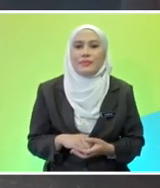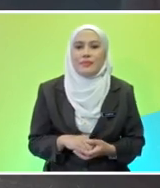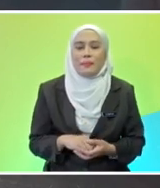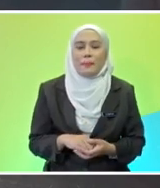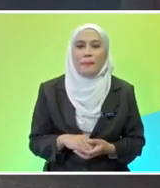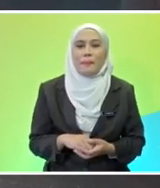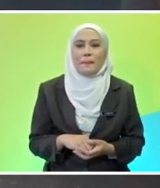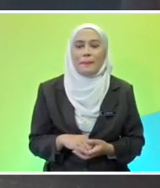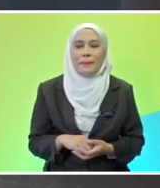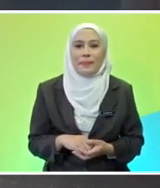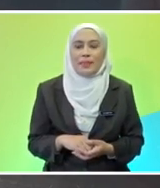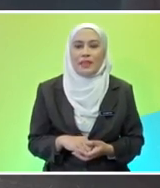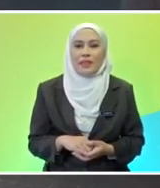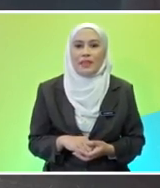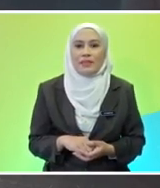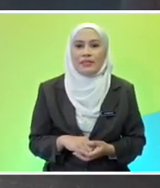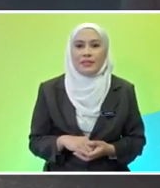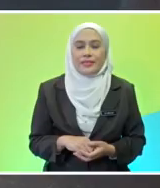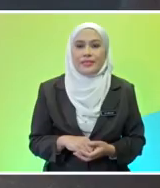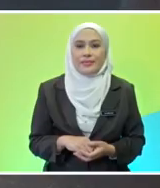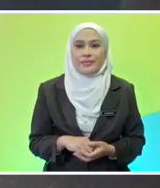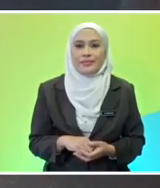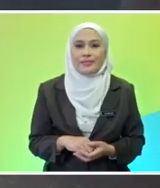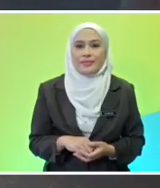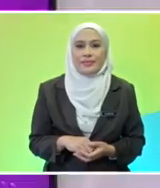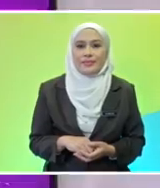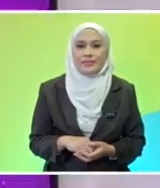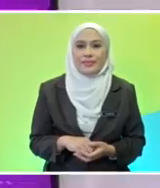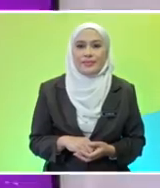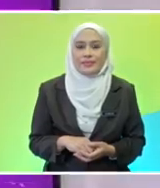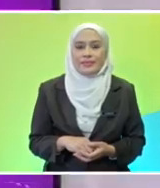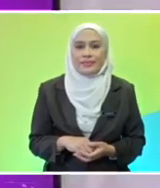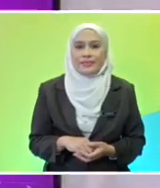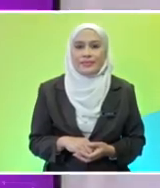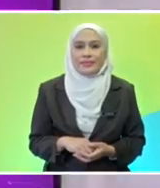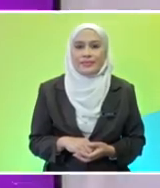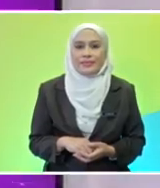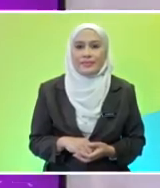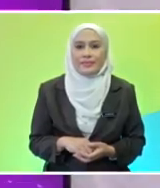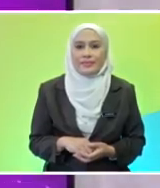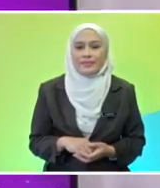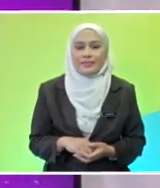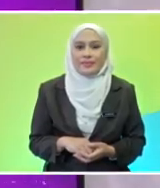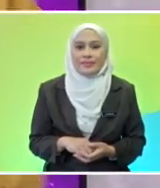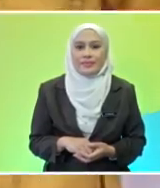gembira, beginilah caranya. Kalau rasa gembira, pusing-pusing. Pusing!